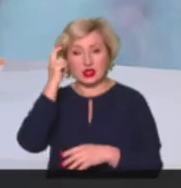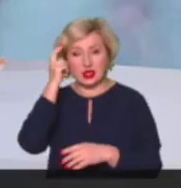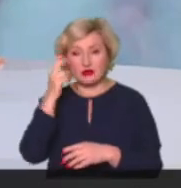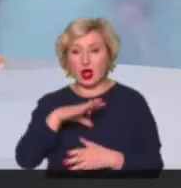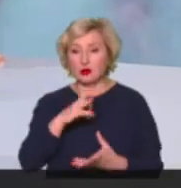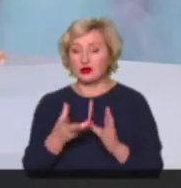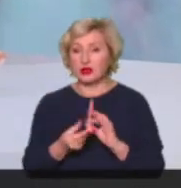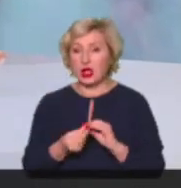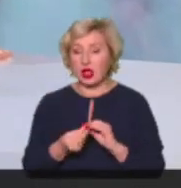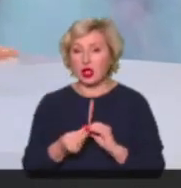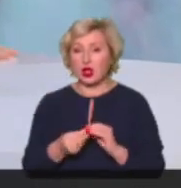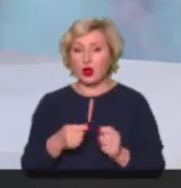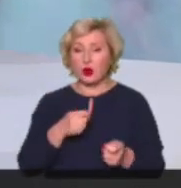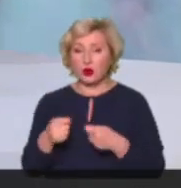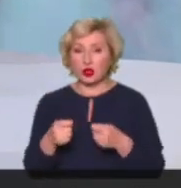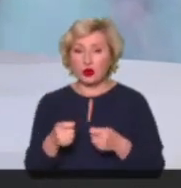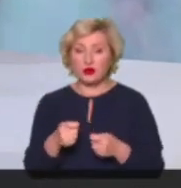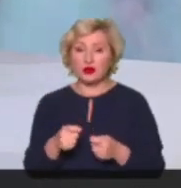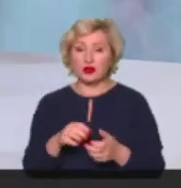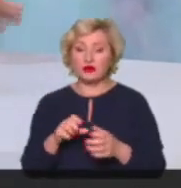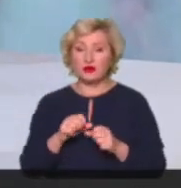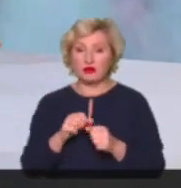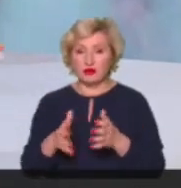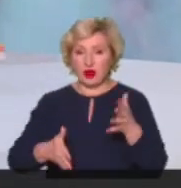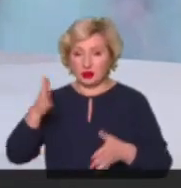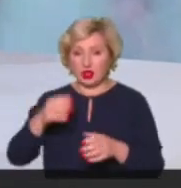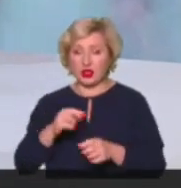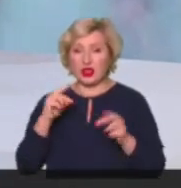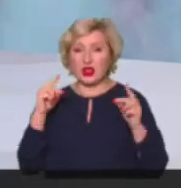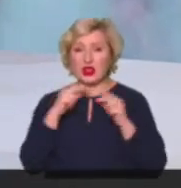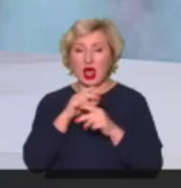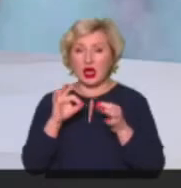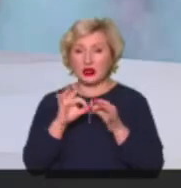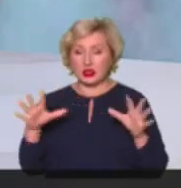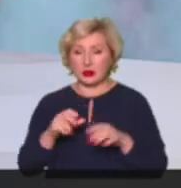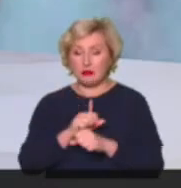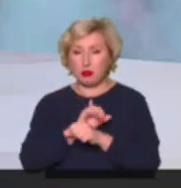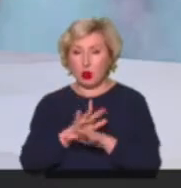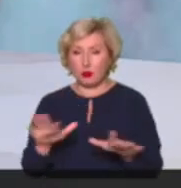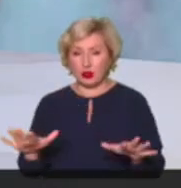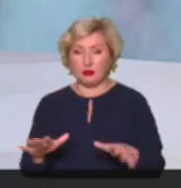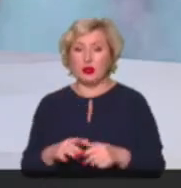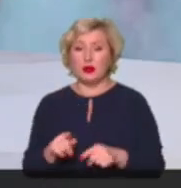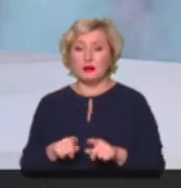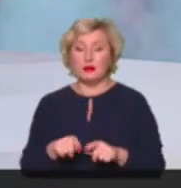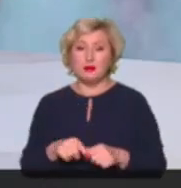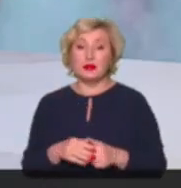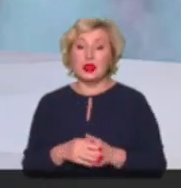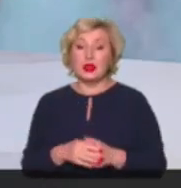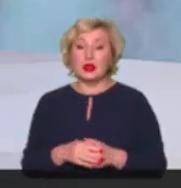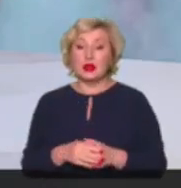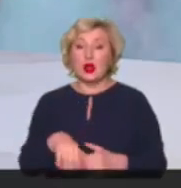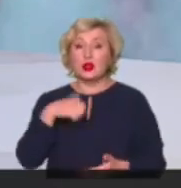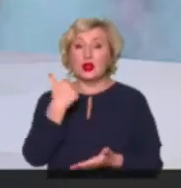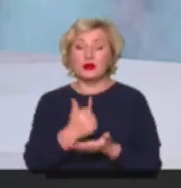взагалі, принаймні, урядовий квартал, центр прийняття рішень, засипле ядерним попелом, перекладаючи на таку мову.